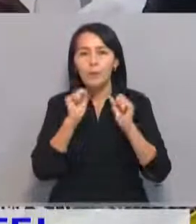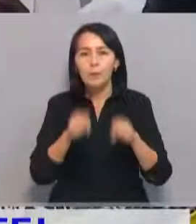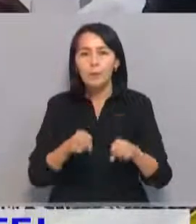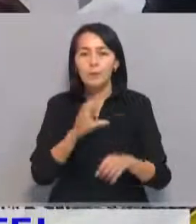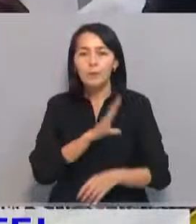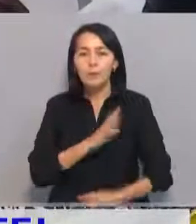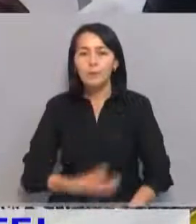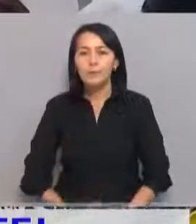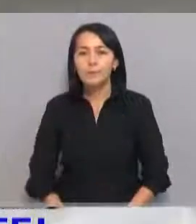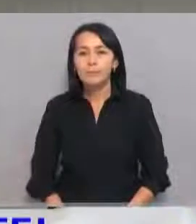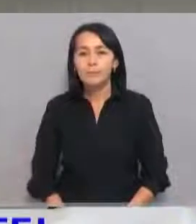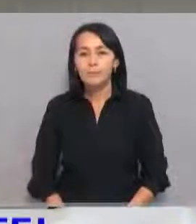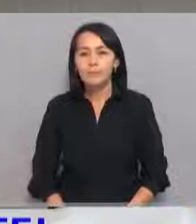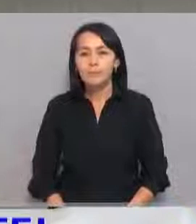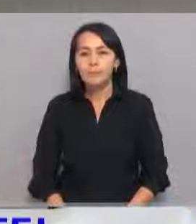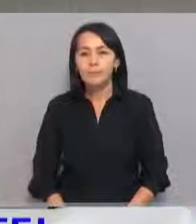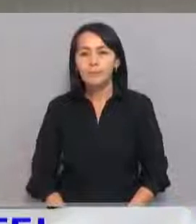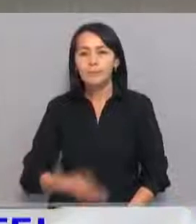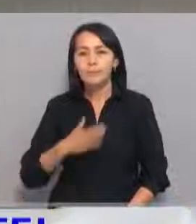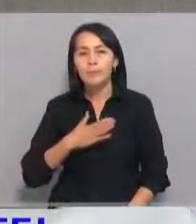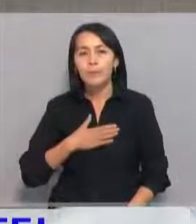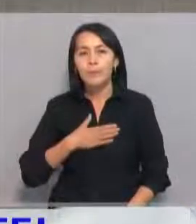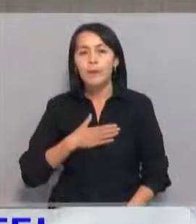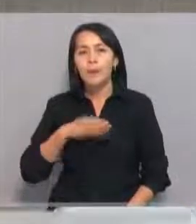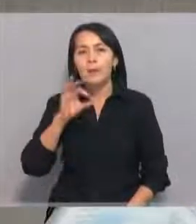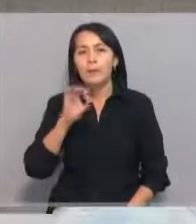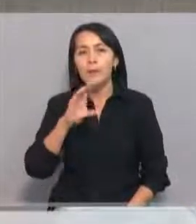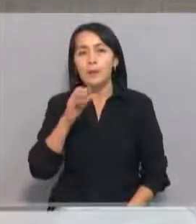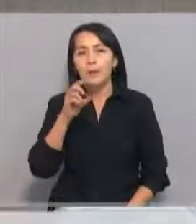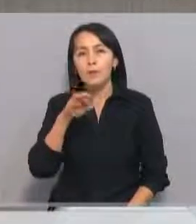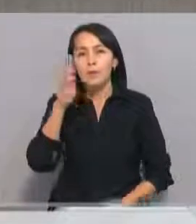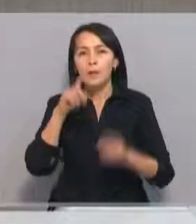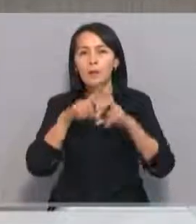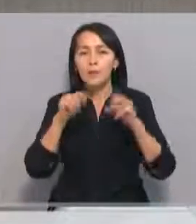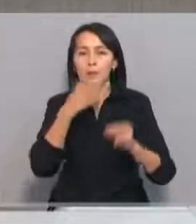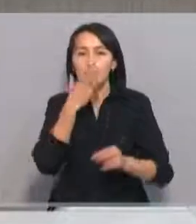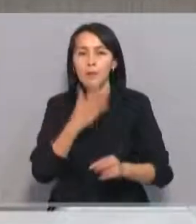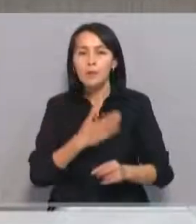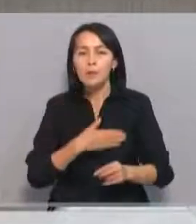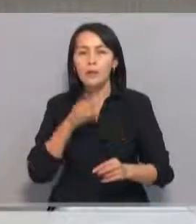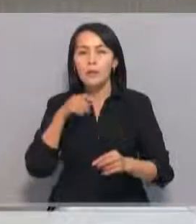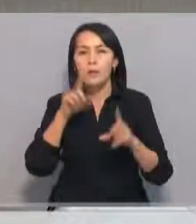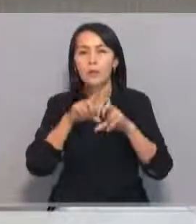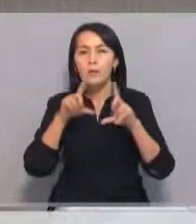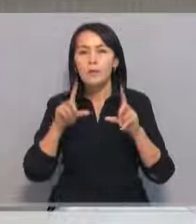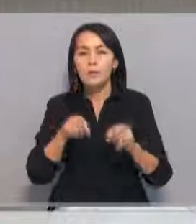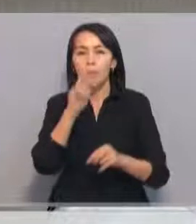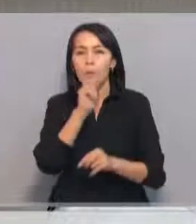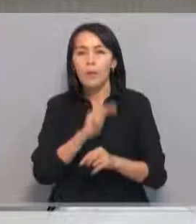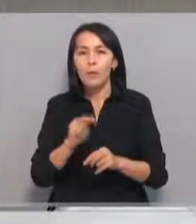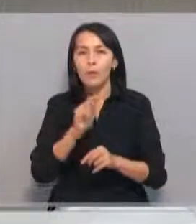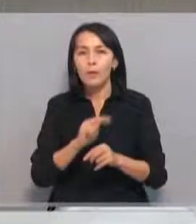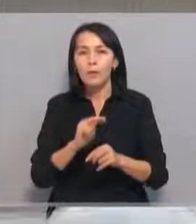туды. Мен Оскар мектебін жақсы көремін. Осы мектепте